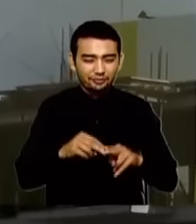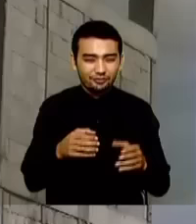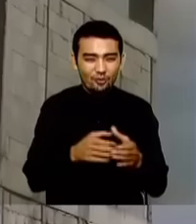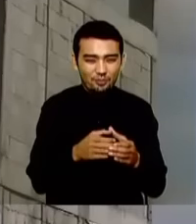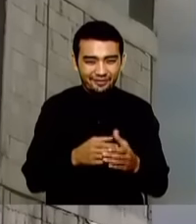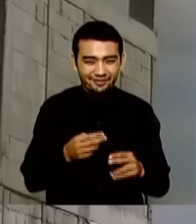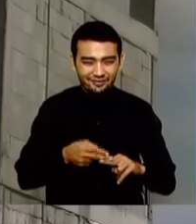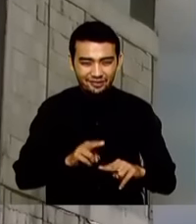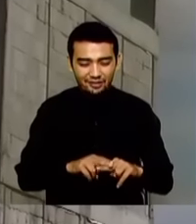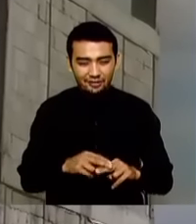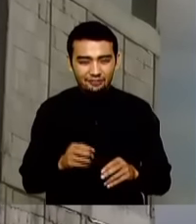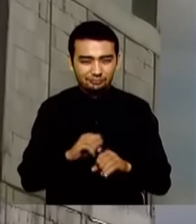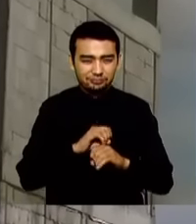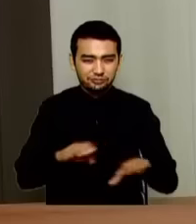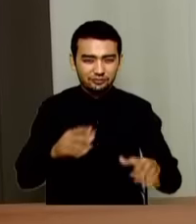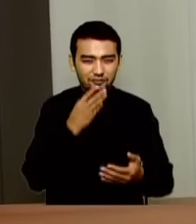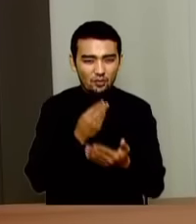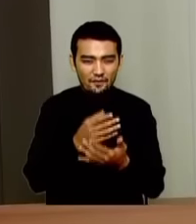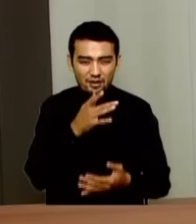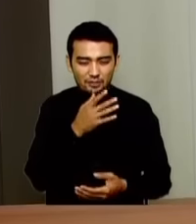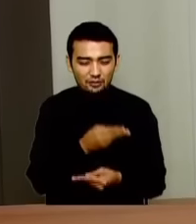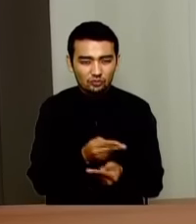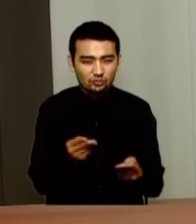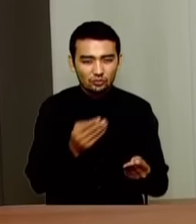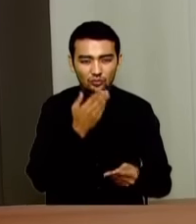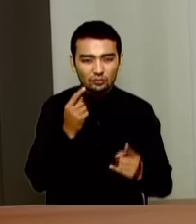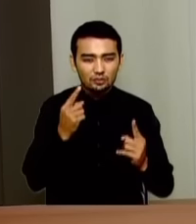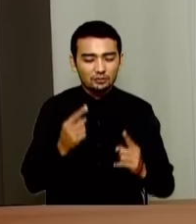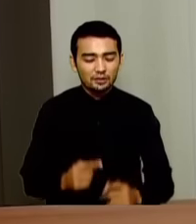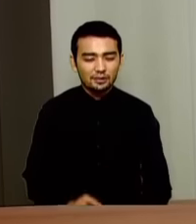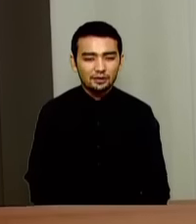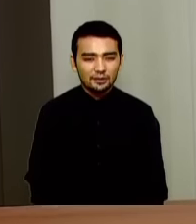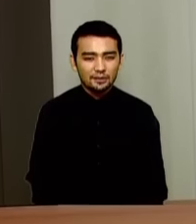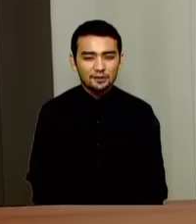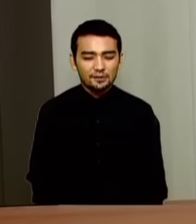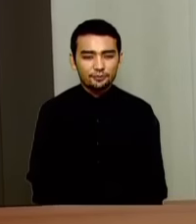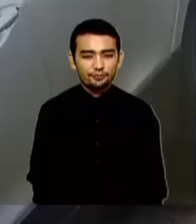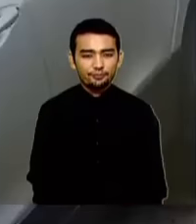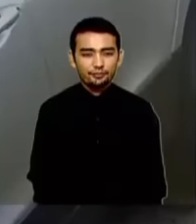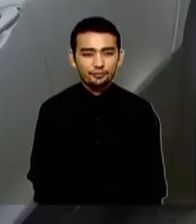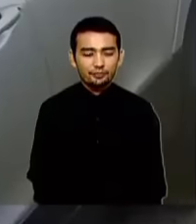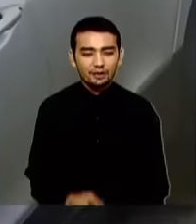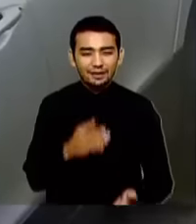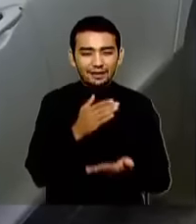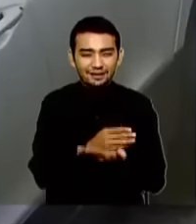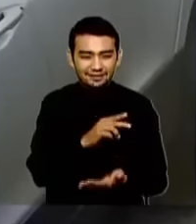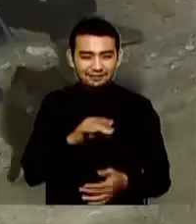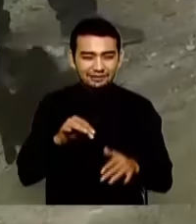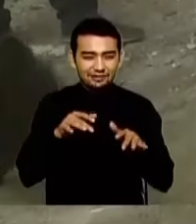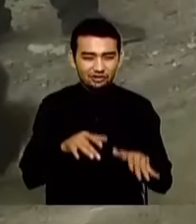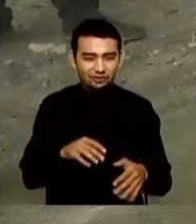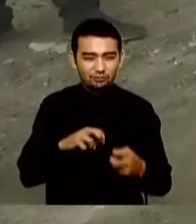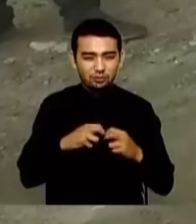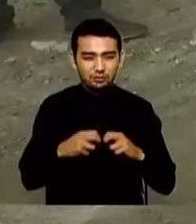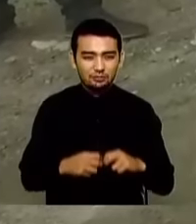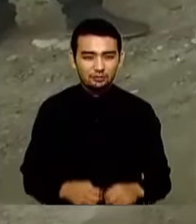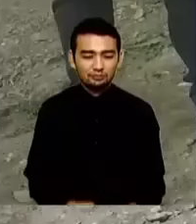жилья не сдает дома вовремя? Имеется уже решение суда о принудительном исполнении предписания. Есть ли решение данной